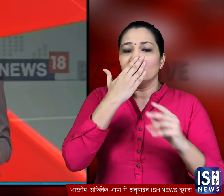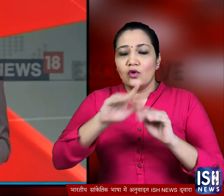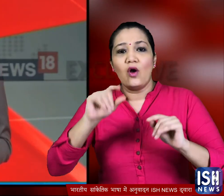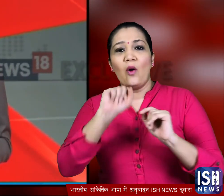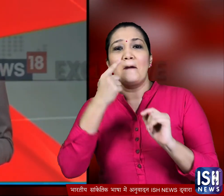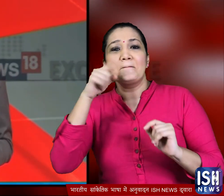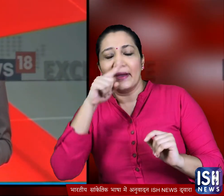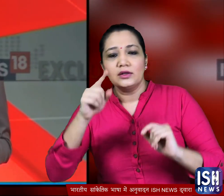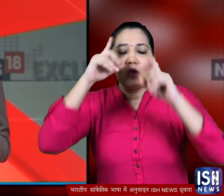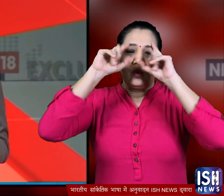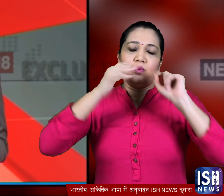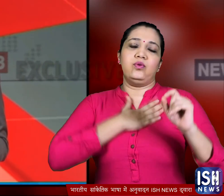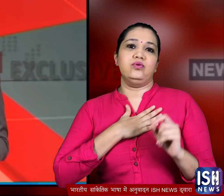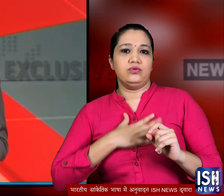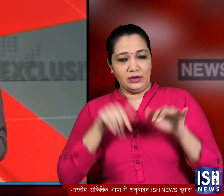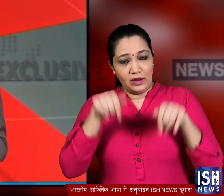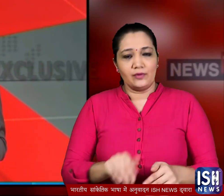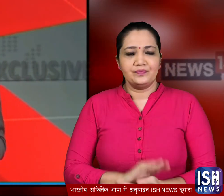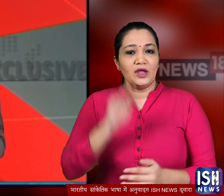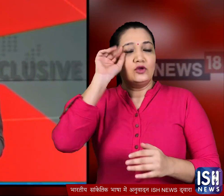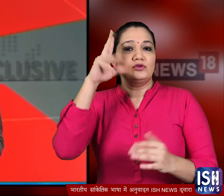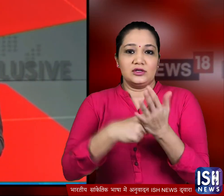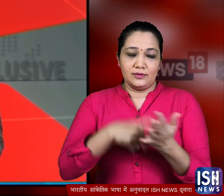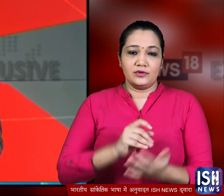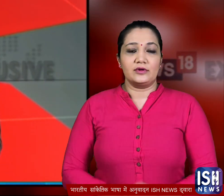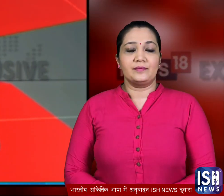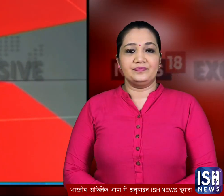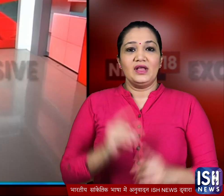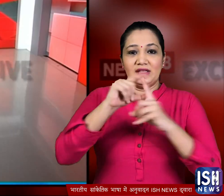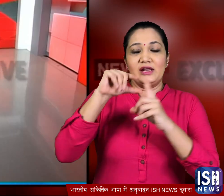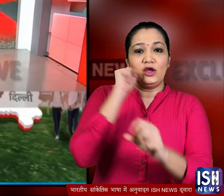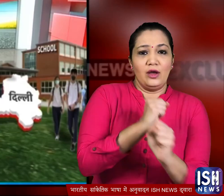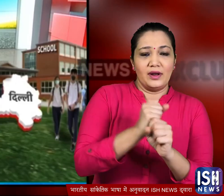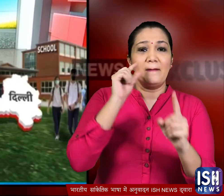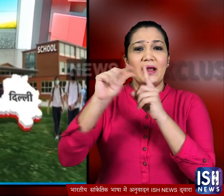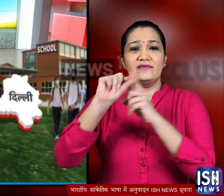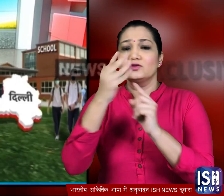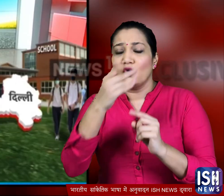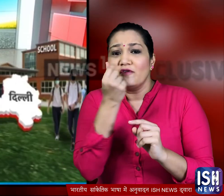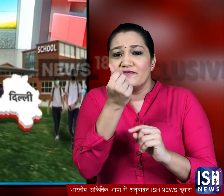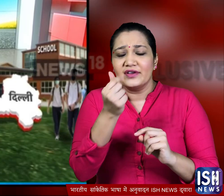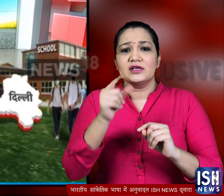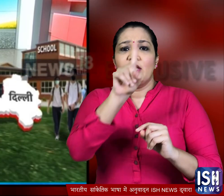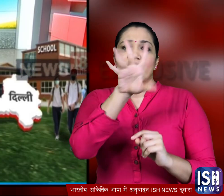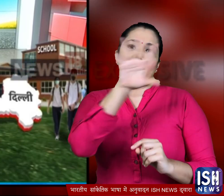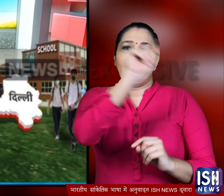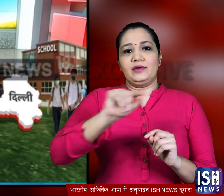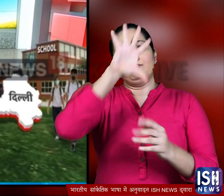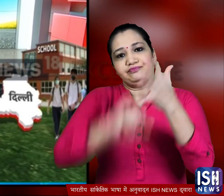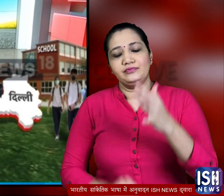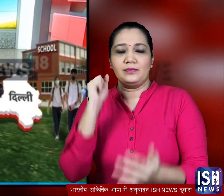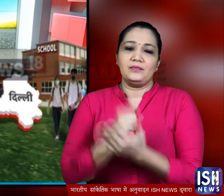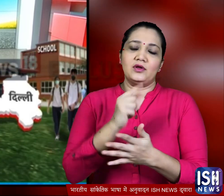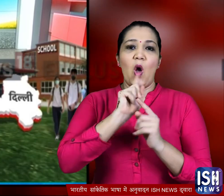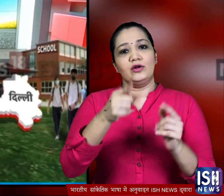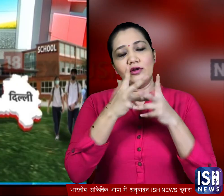रहे बच्चों के माता पिता को राहत दी है। न्यूज़ 18 के प्रियंका कांडपाल की रिपोर्ट है कि दिल्ली सरकार ने प्राइवेट स्कूलों की फीस में 15% की